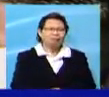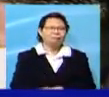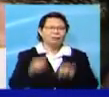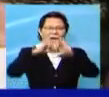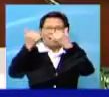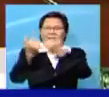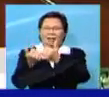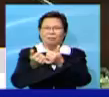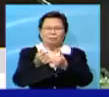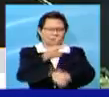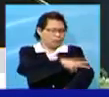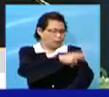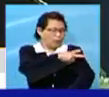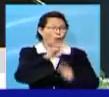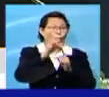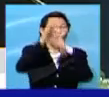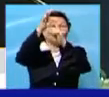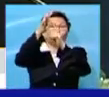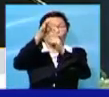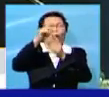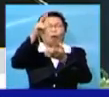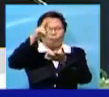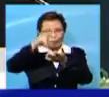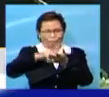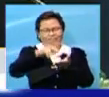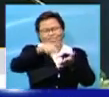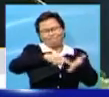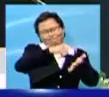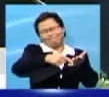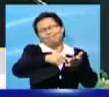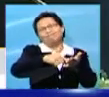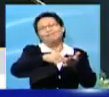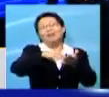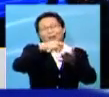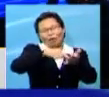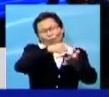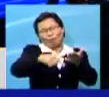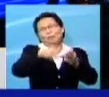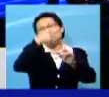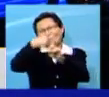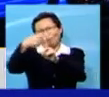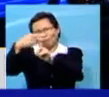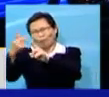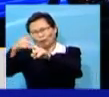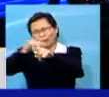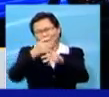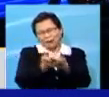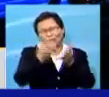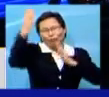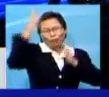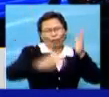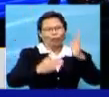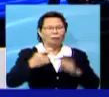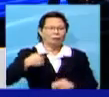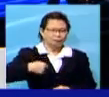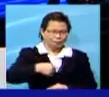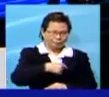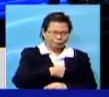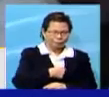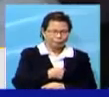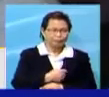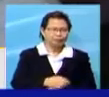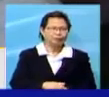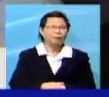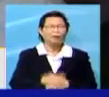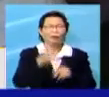Agensi penerafan utama juga terus memberi komen positif kepada kemajuan ekonomi negara. BAV Consulting dan Wharton School of